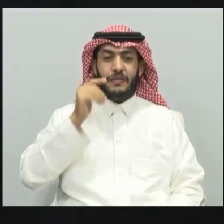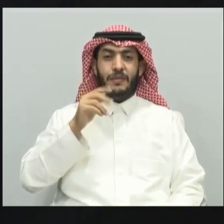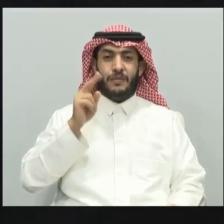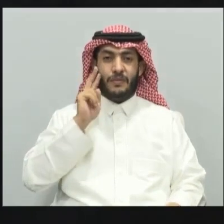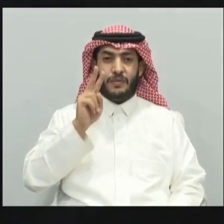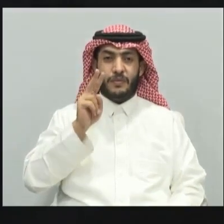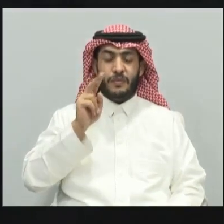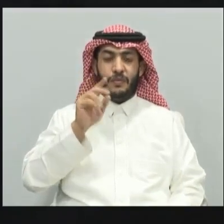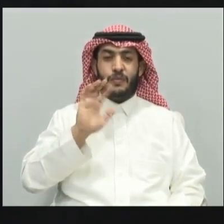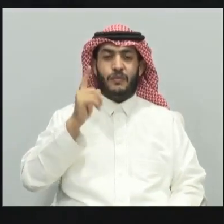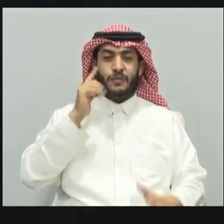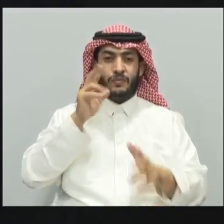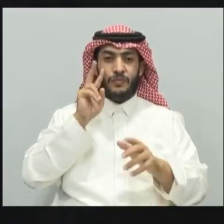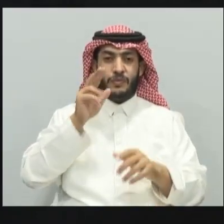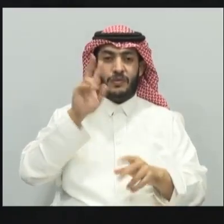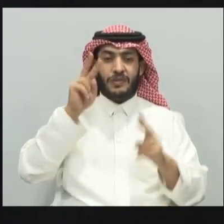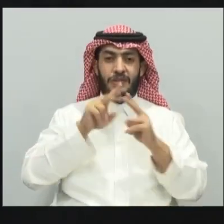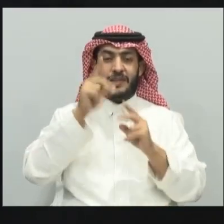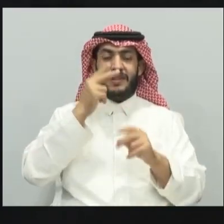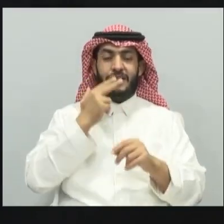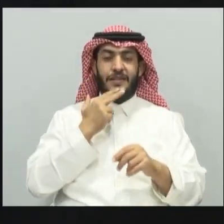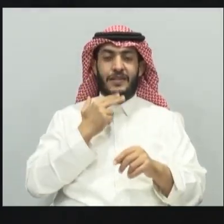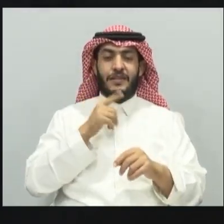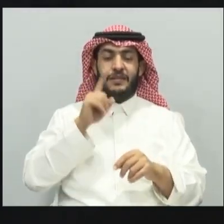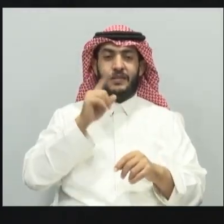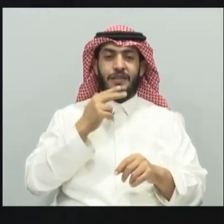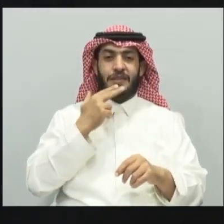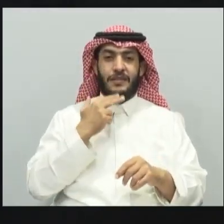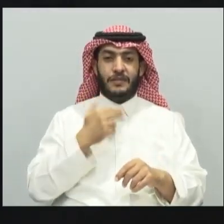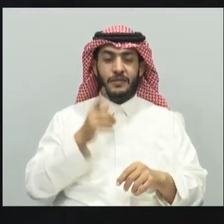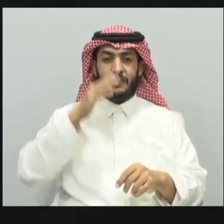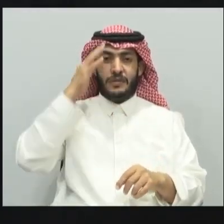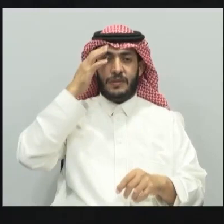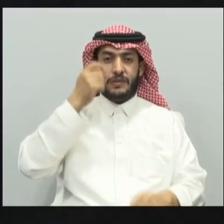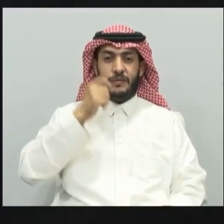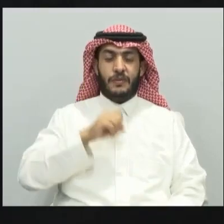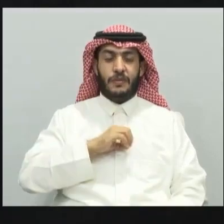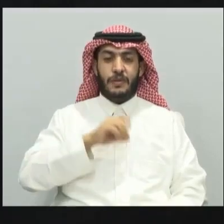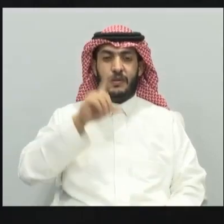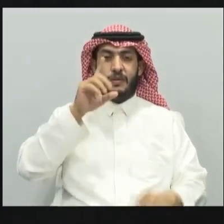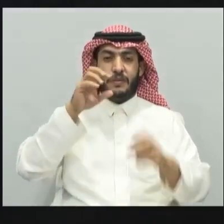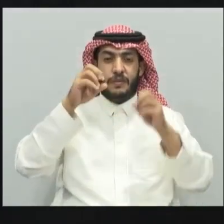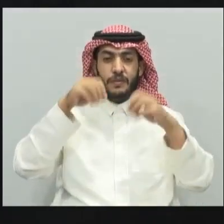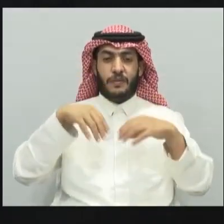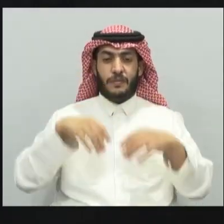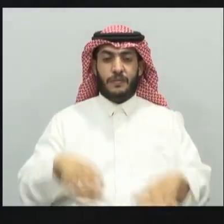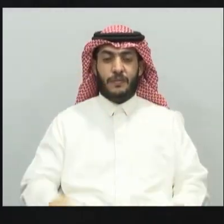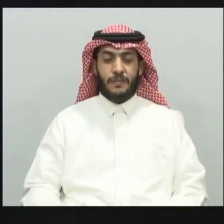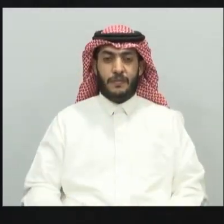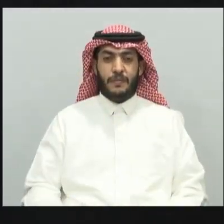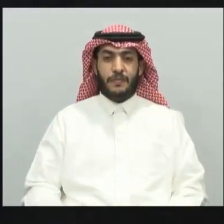المتابعه وحسن المشاهده القاكم على خير باذن الله تعالى والسلام عليكم ورحمه الله